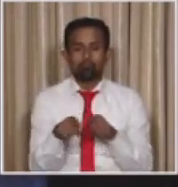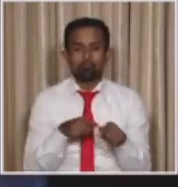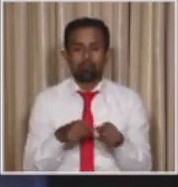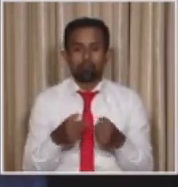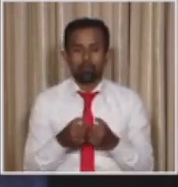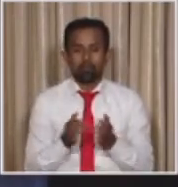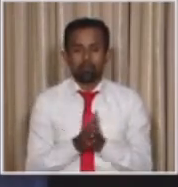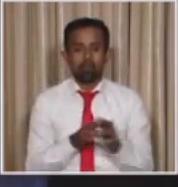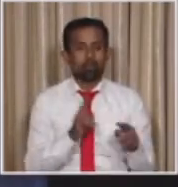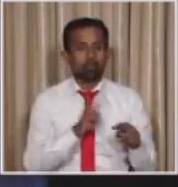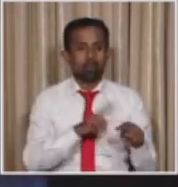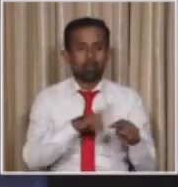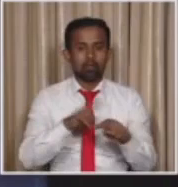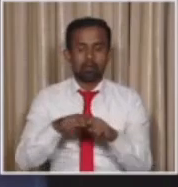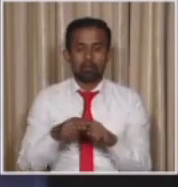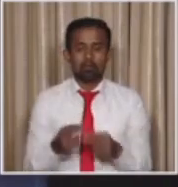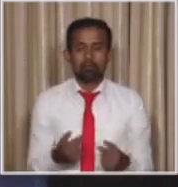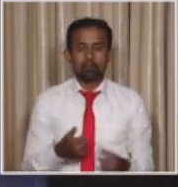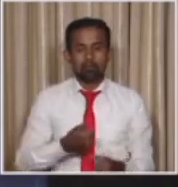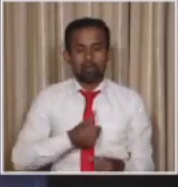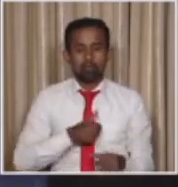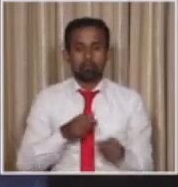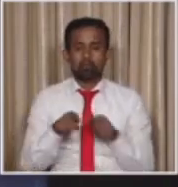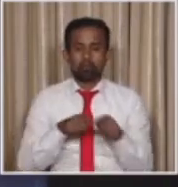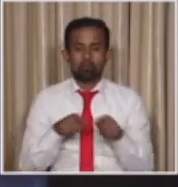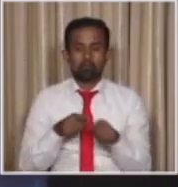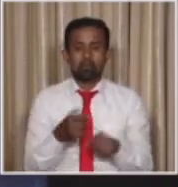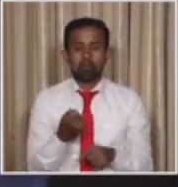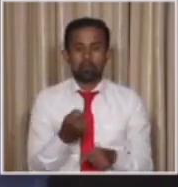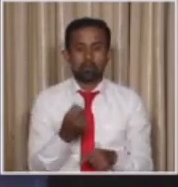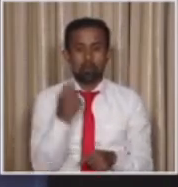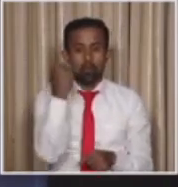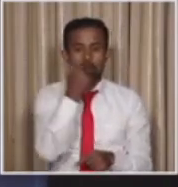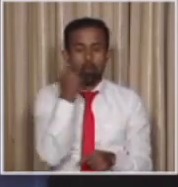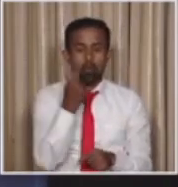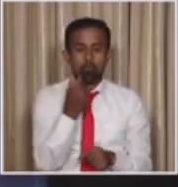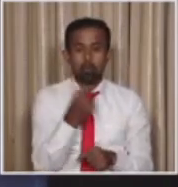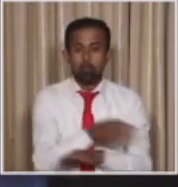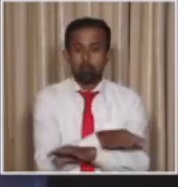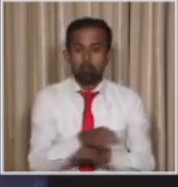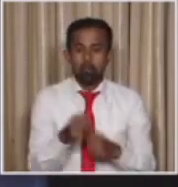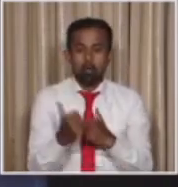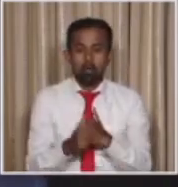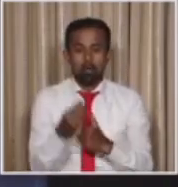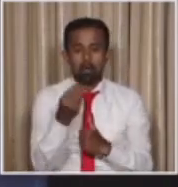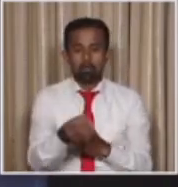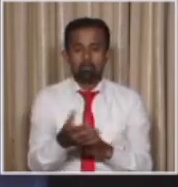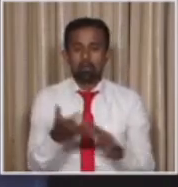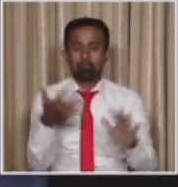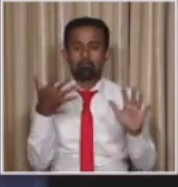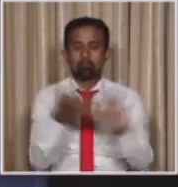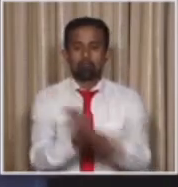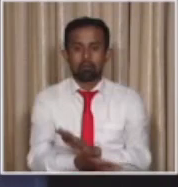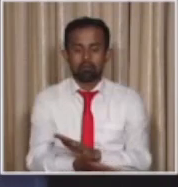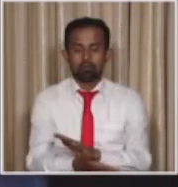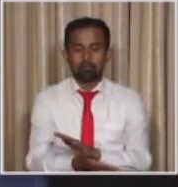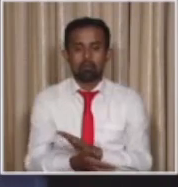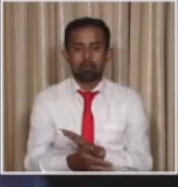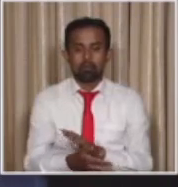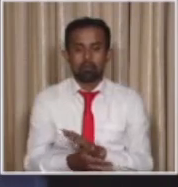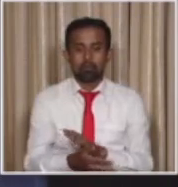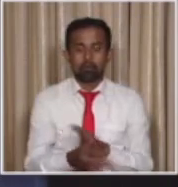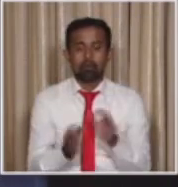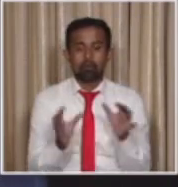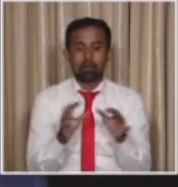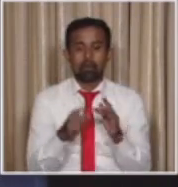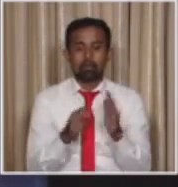තමන්ගේ හෙංචයියොන්ට අවශ්‍ය විදියට මුදල් හොයාගන්න මාර්ග හදලා දීපු ඒ පාප කර්මීය අද දිගුවක් විදිහට